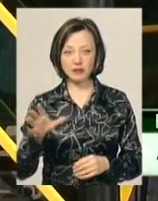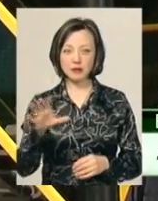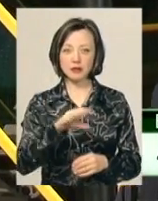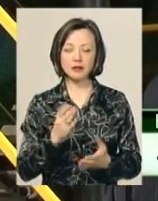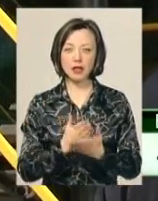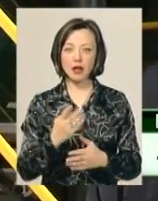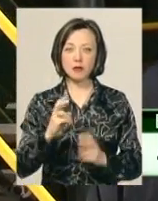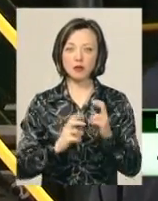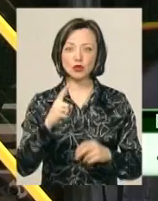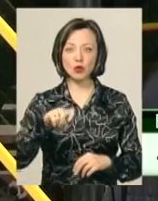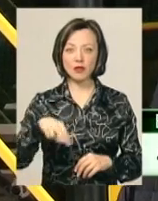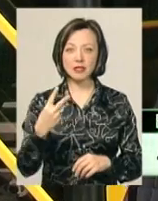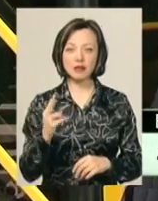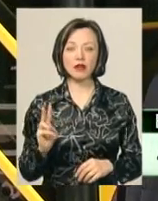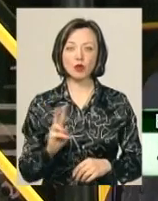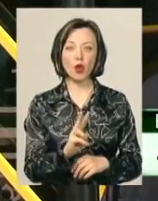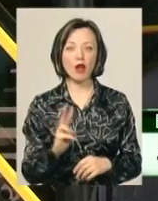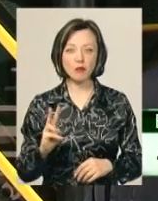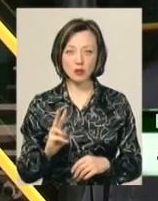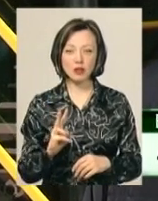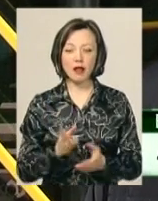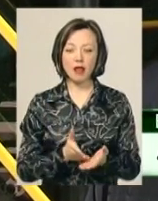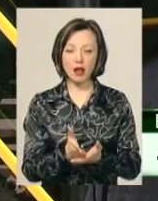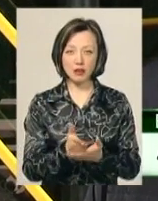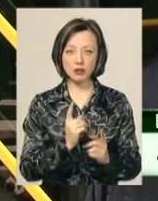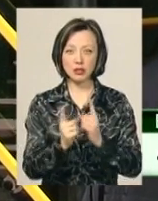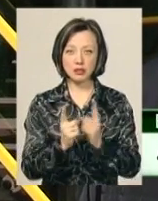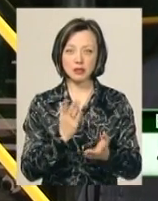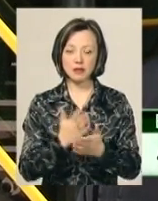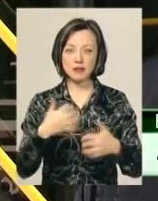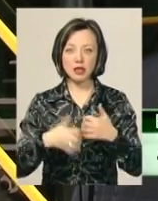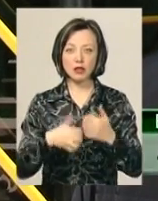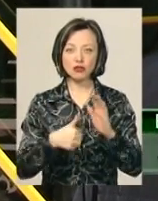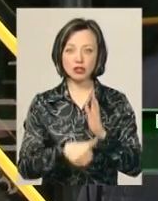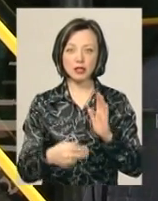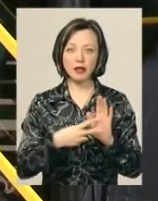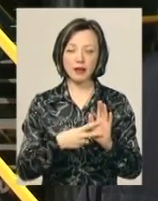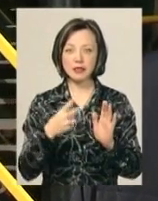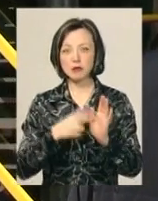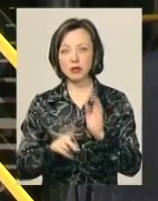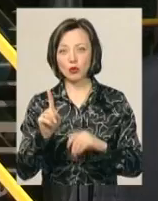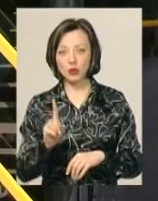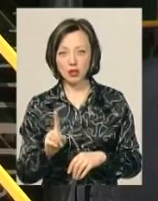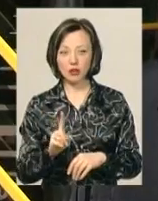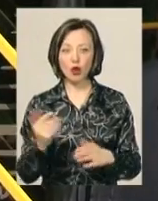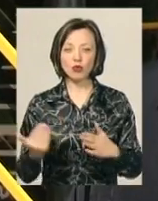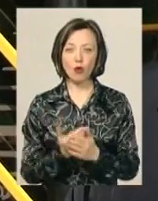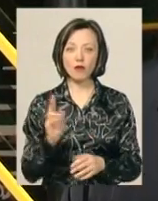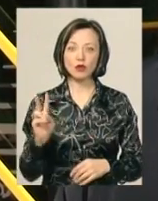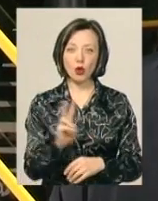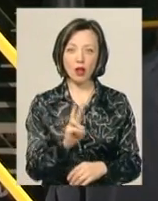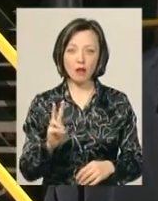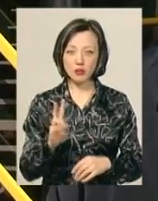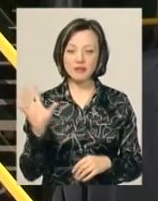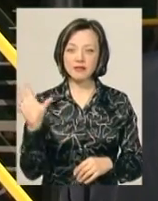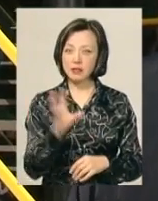є 122 тролейбуси. На лінію виходив в середньому 69-71. Нові тролейбуси